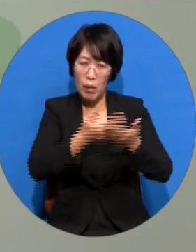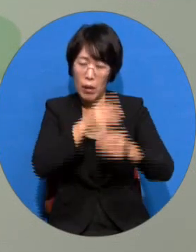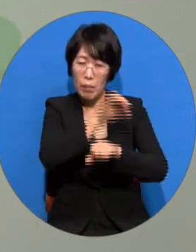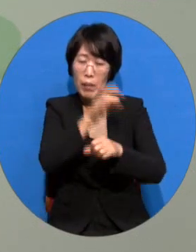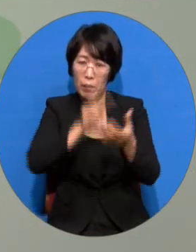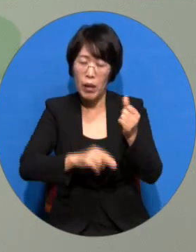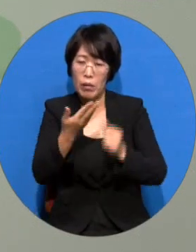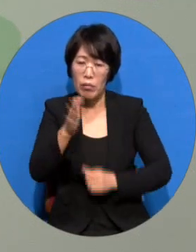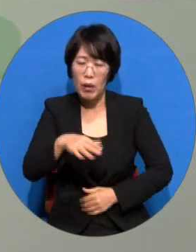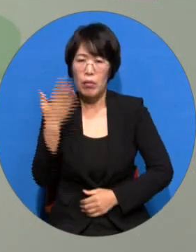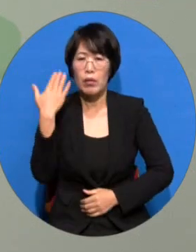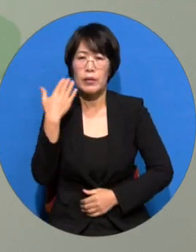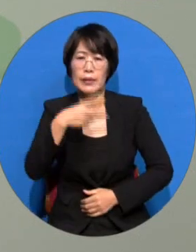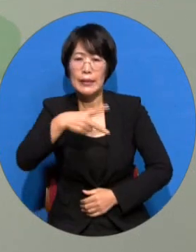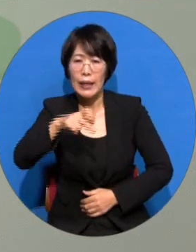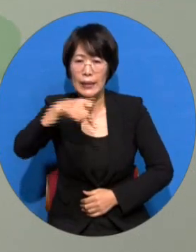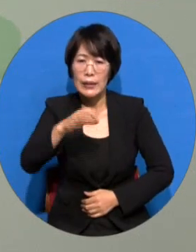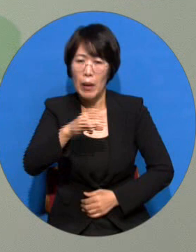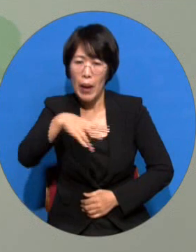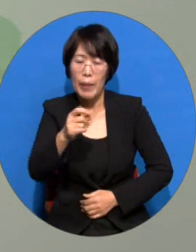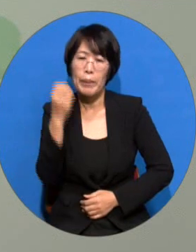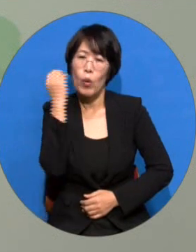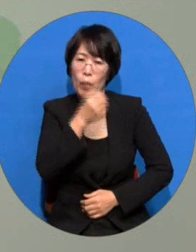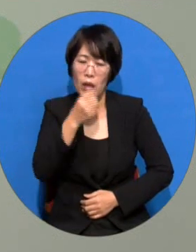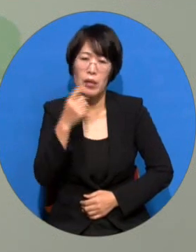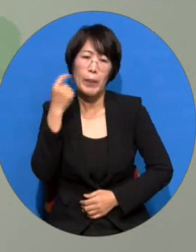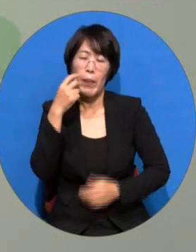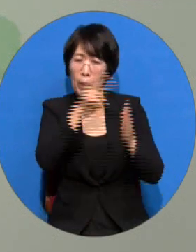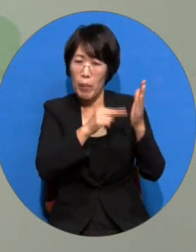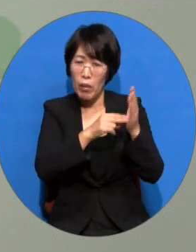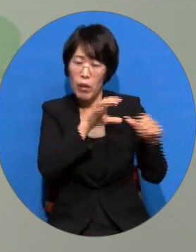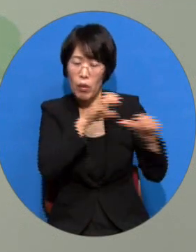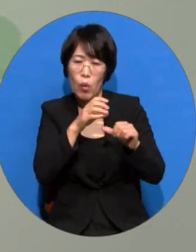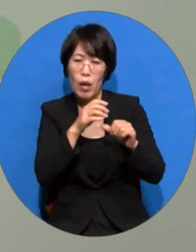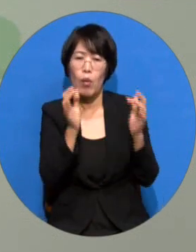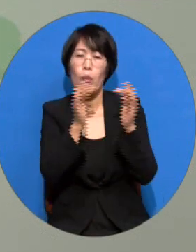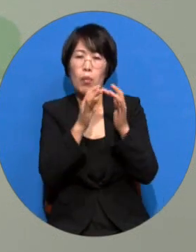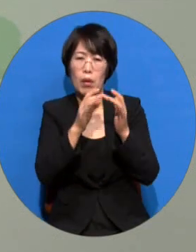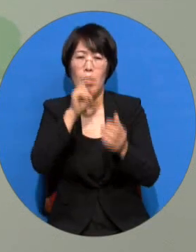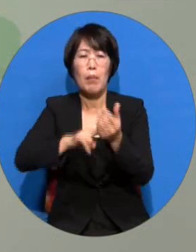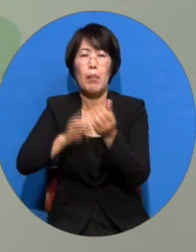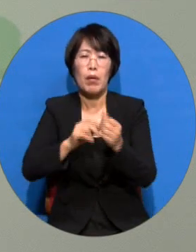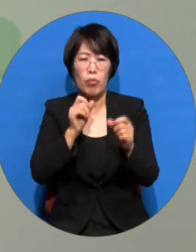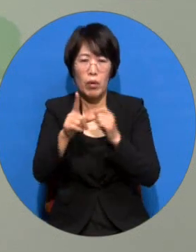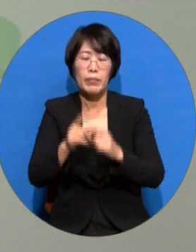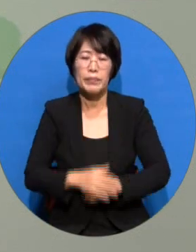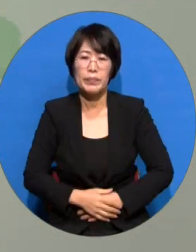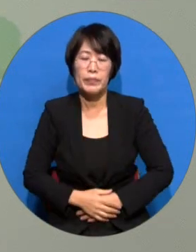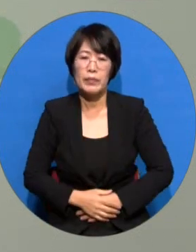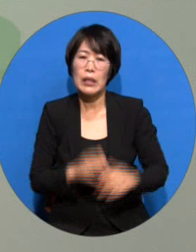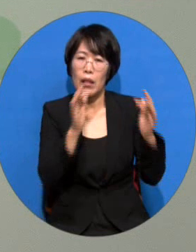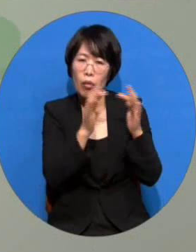최근에는 다크 앱 등 sns 와 가상 앞이 를 이용한 온라인 비대면 거래 가 주를 이루고 있습니다